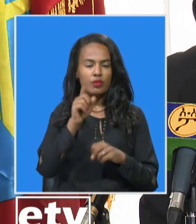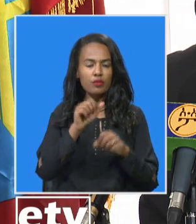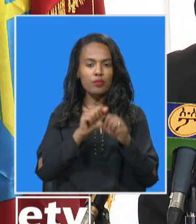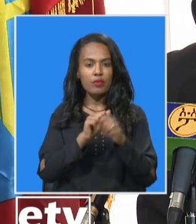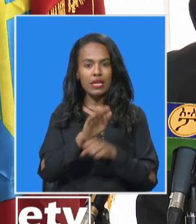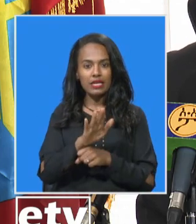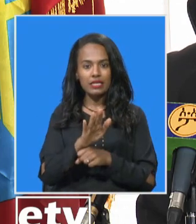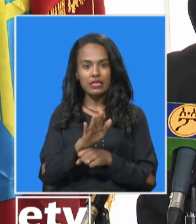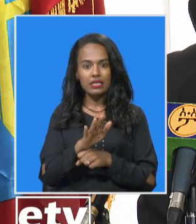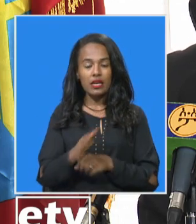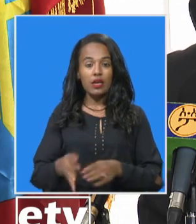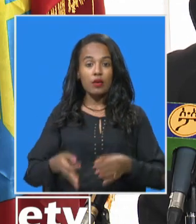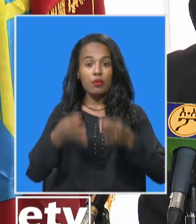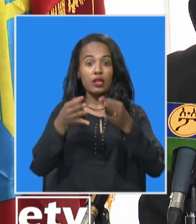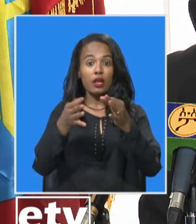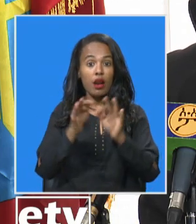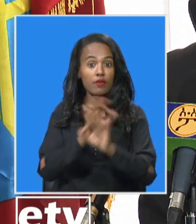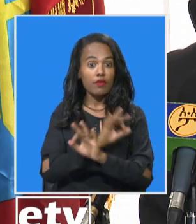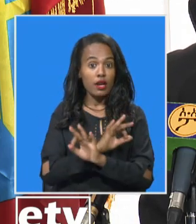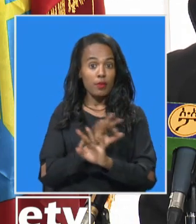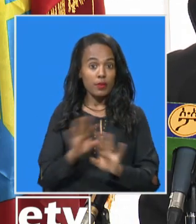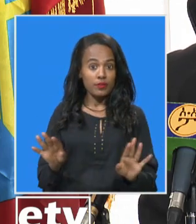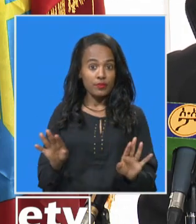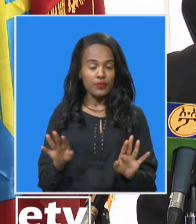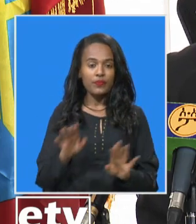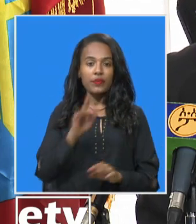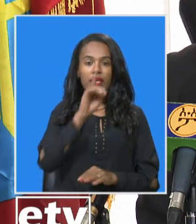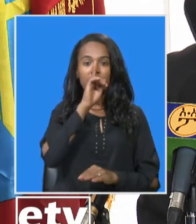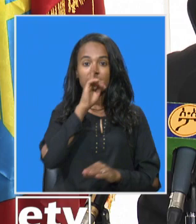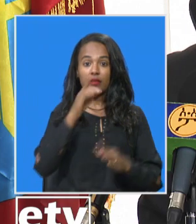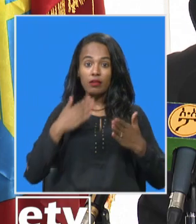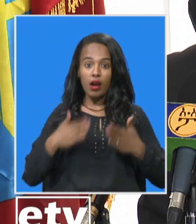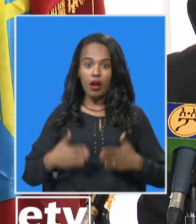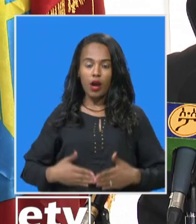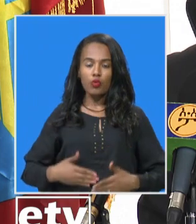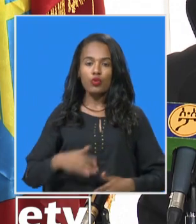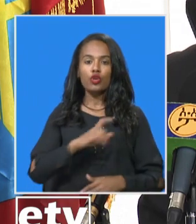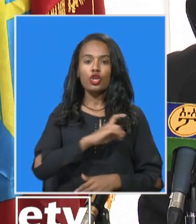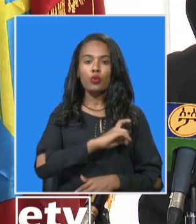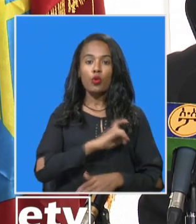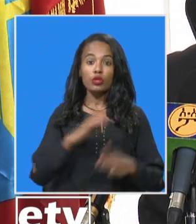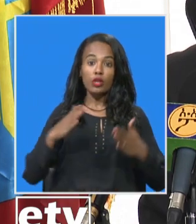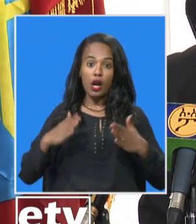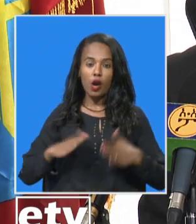መልእክት መተላለፍ የለበትም። የጸጥታ አካሉ የፖሊስ አካሉ በሙሉ በዚህ መንገድ